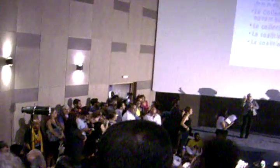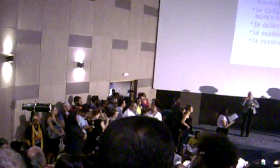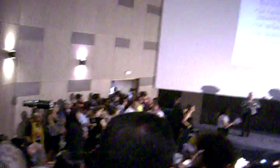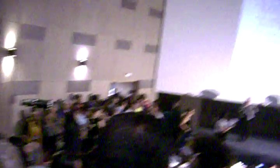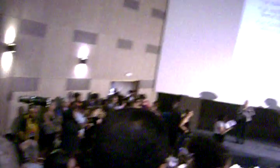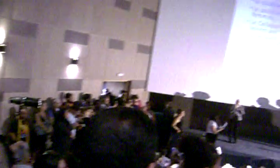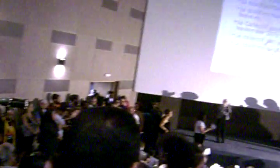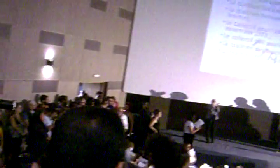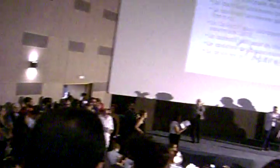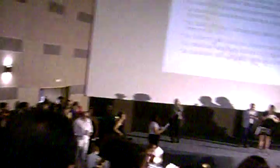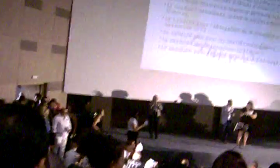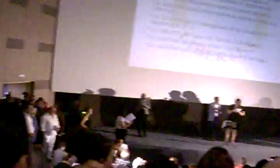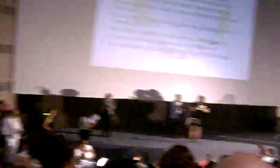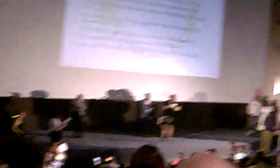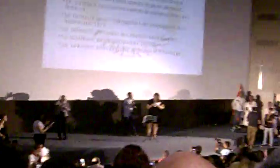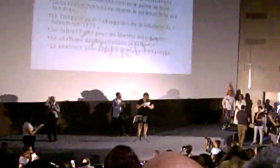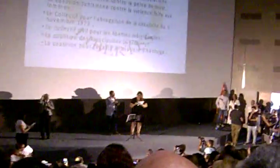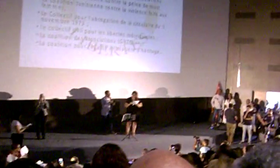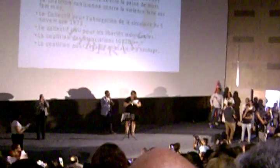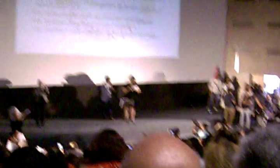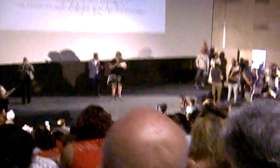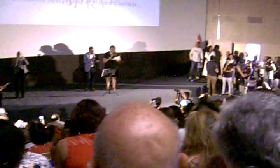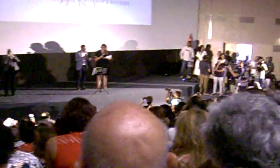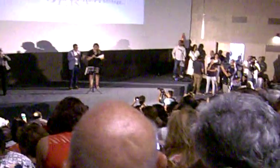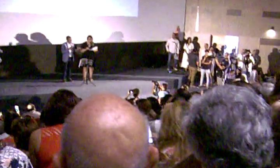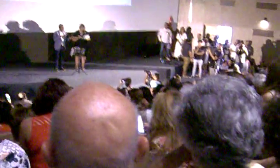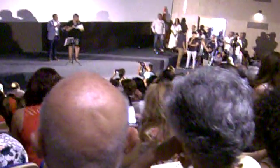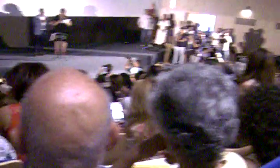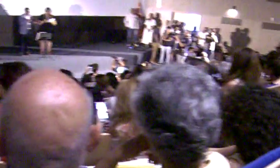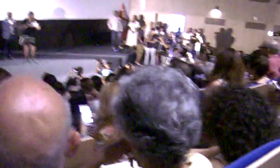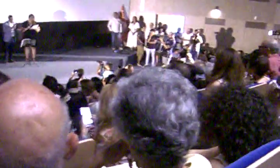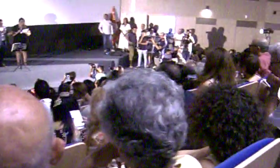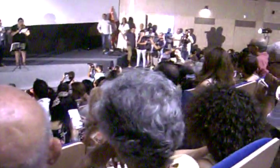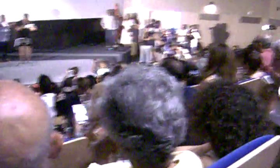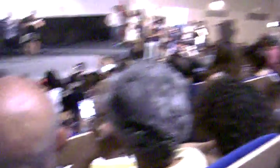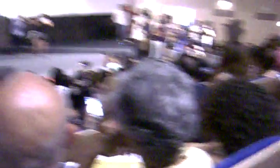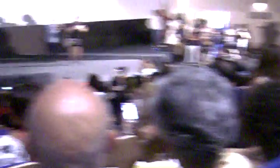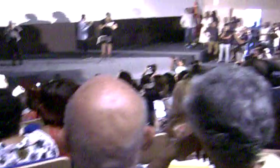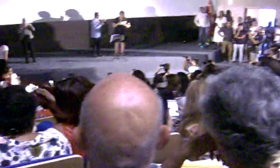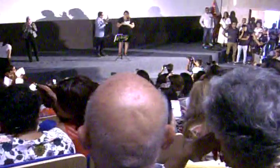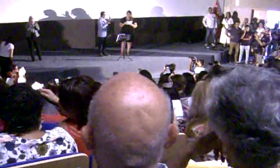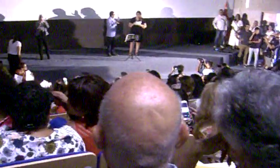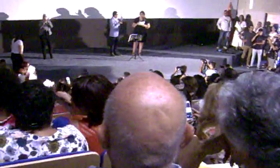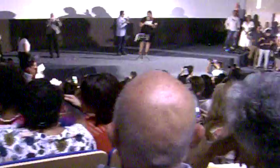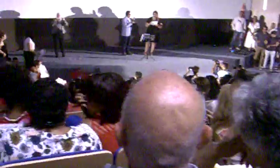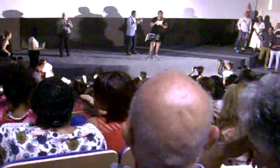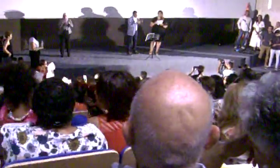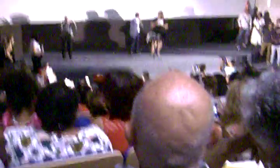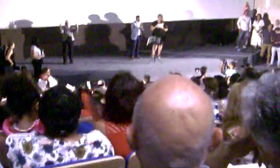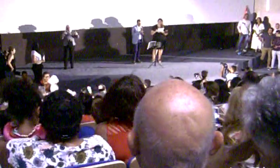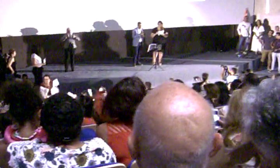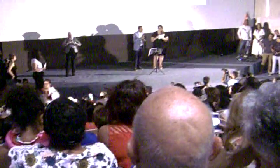نحن مكونات المجتمع المدني أن الحوار حول مشروعنا المجتمعي قد حسم، وأن دستورنا صحيفتنا